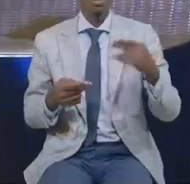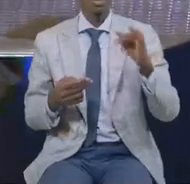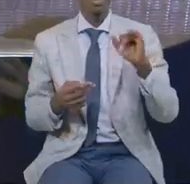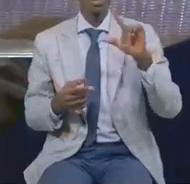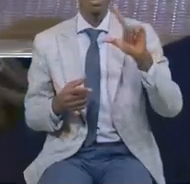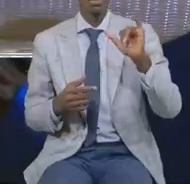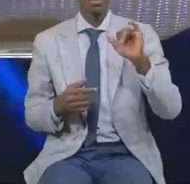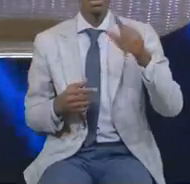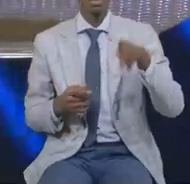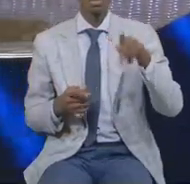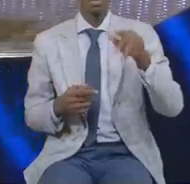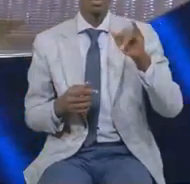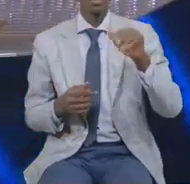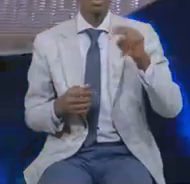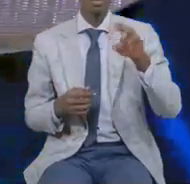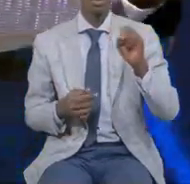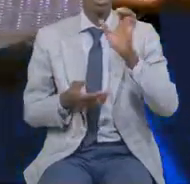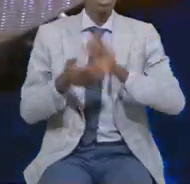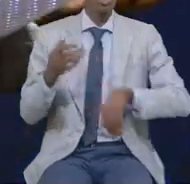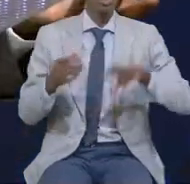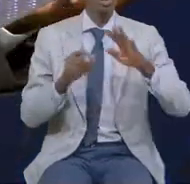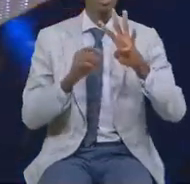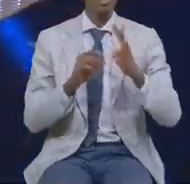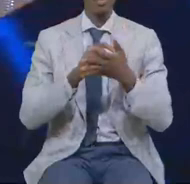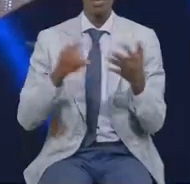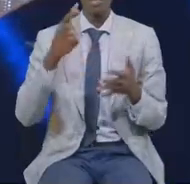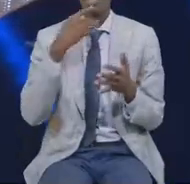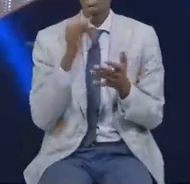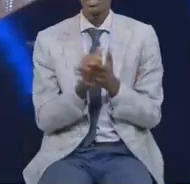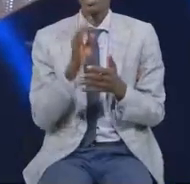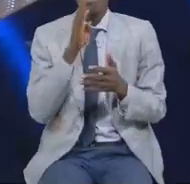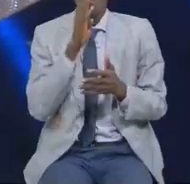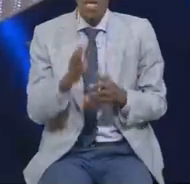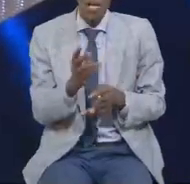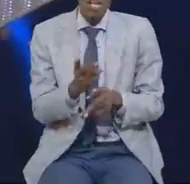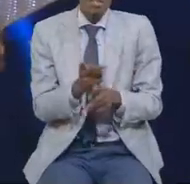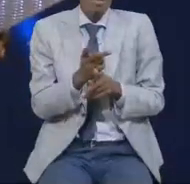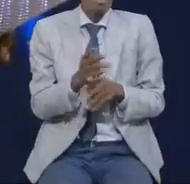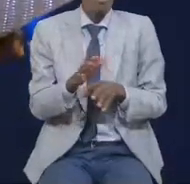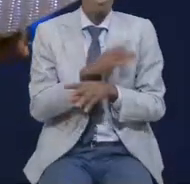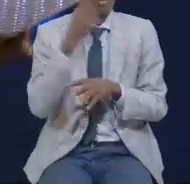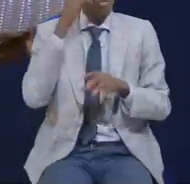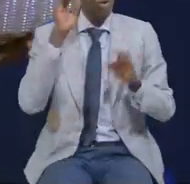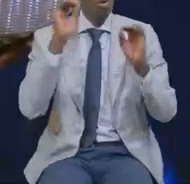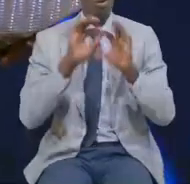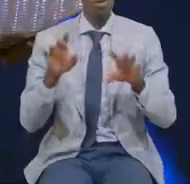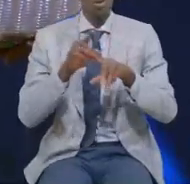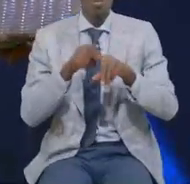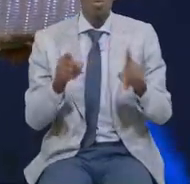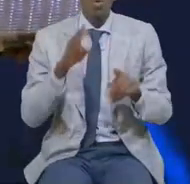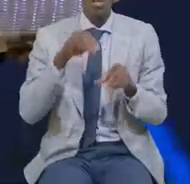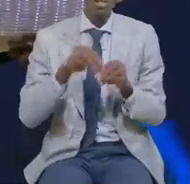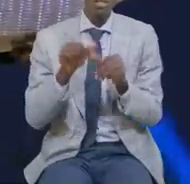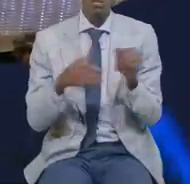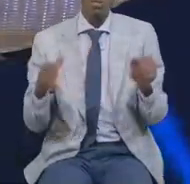Philippiens chapitre 4, verset 6. Ne vous inquiétez de rien, mais en